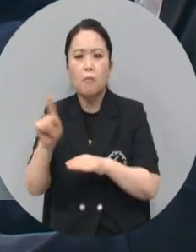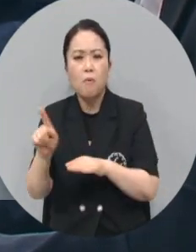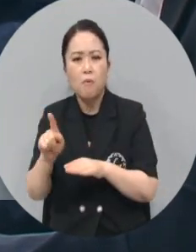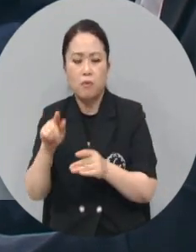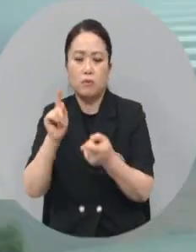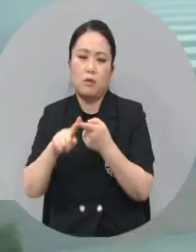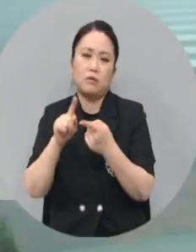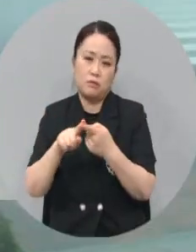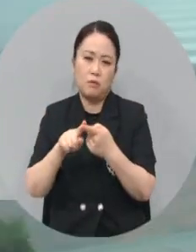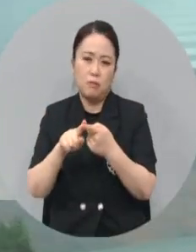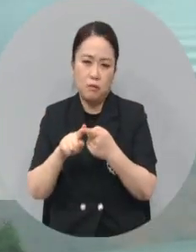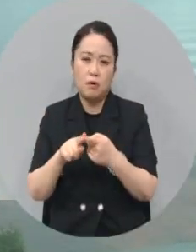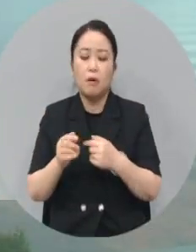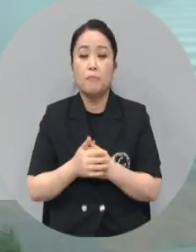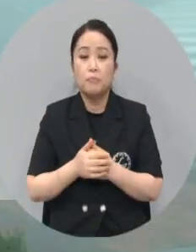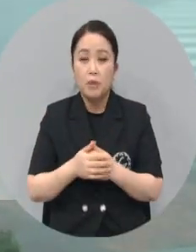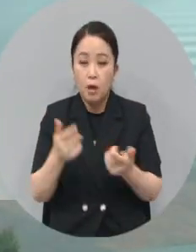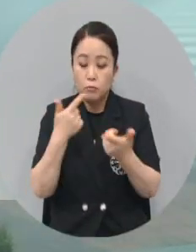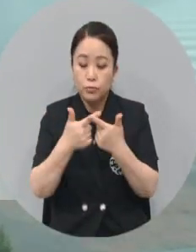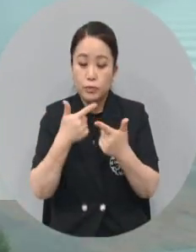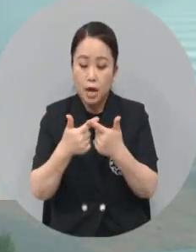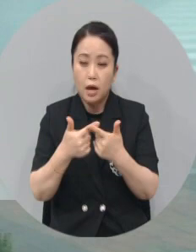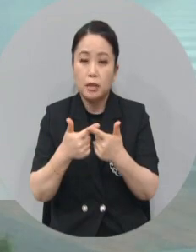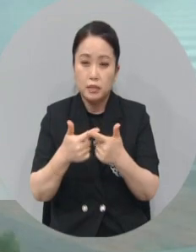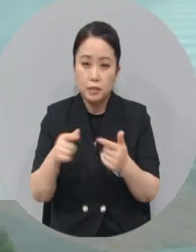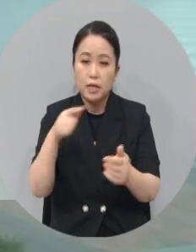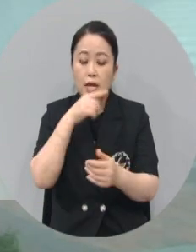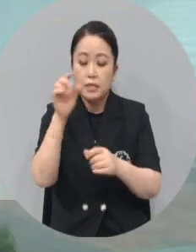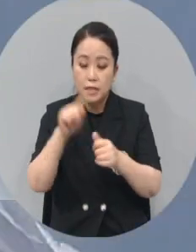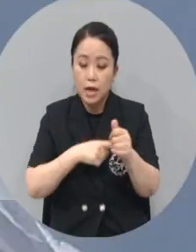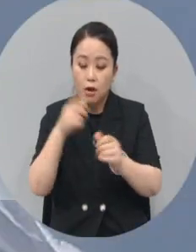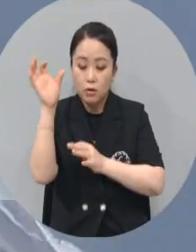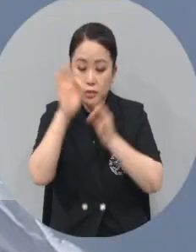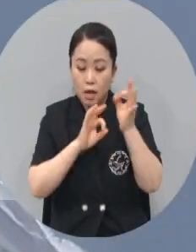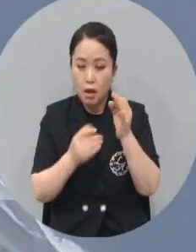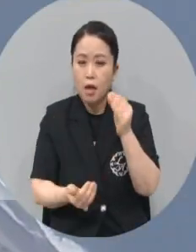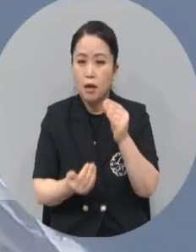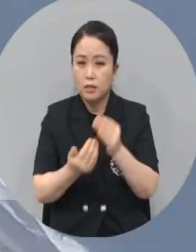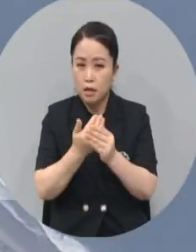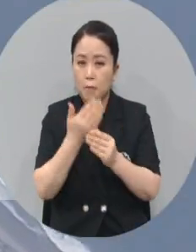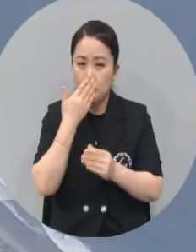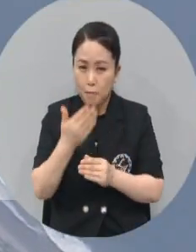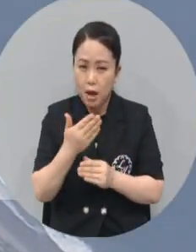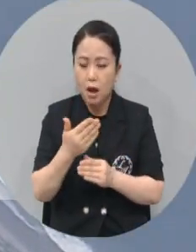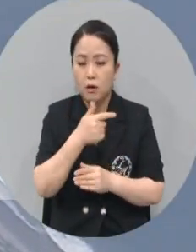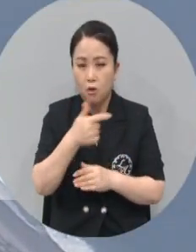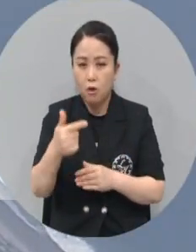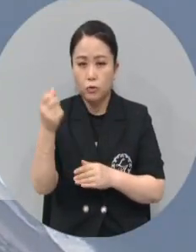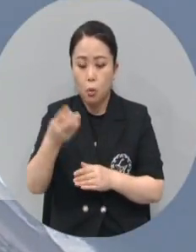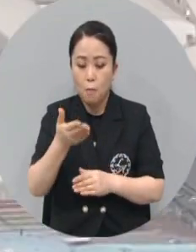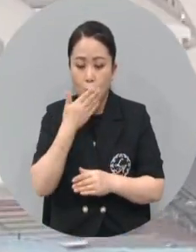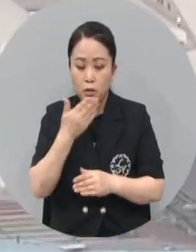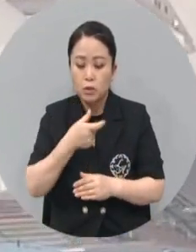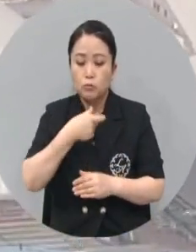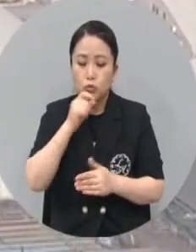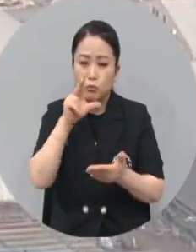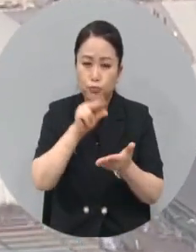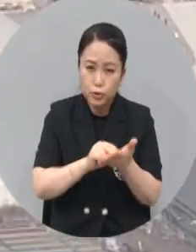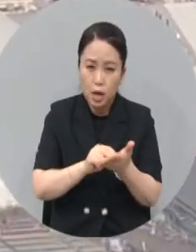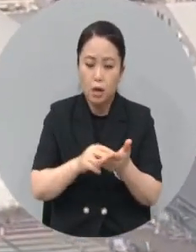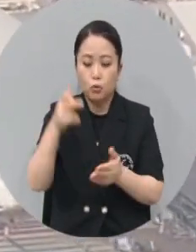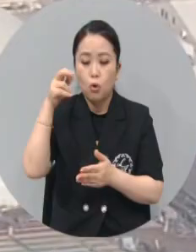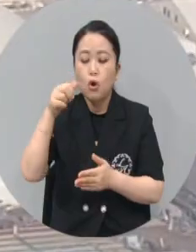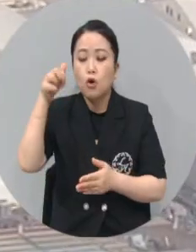있느냐는 겁니다. 특히 부산은 자연재해 가능성이 높고 먹는 물 문제에다 후쿠시마 오염수 방류까지 앞두고